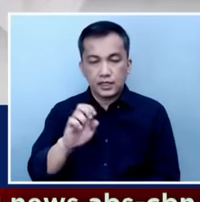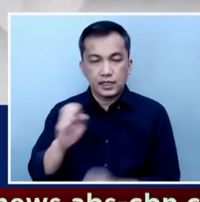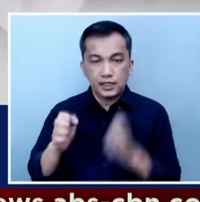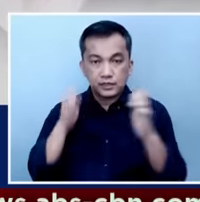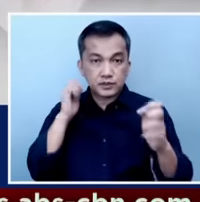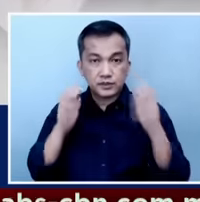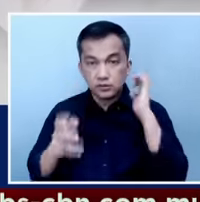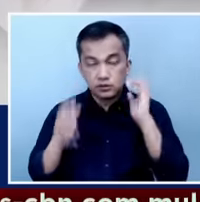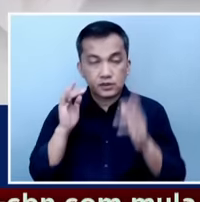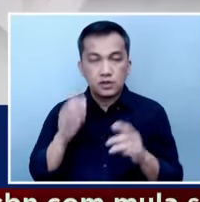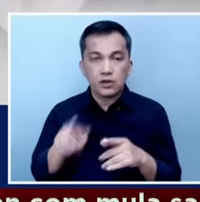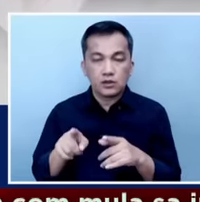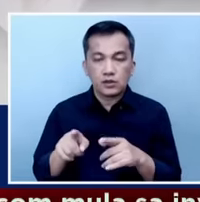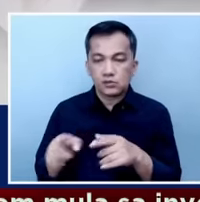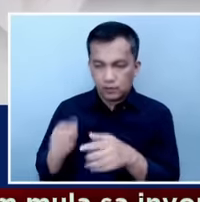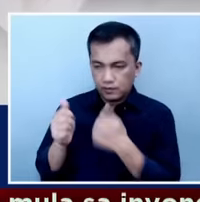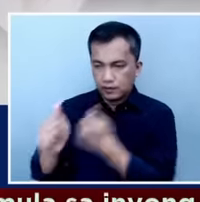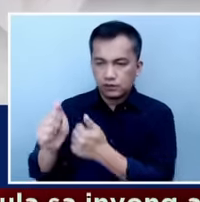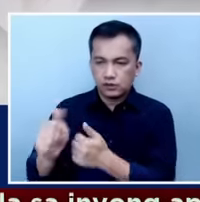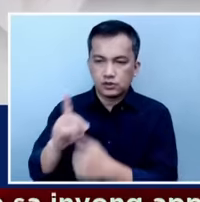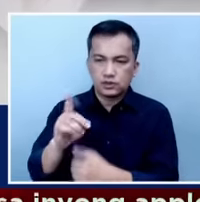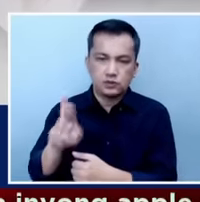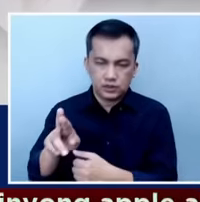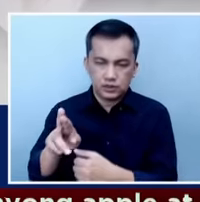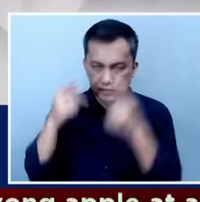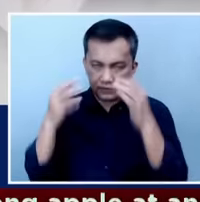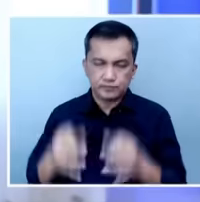of the DOTR by then.